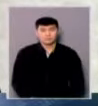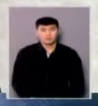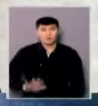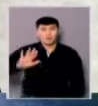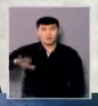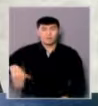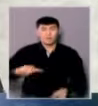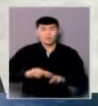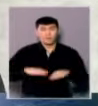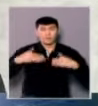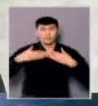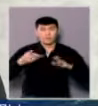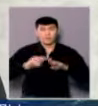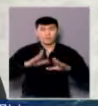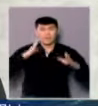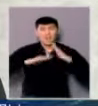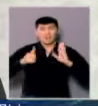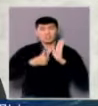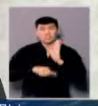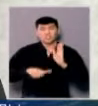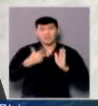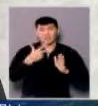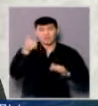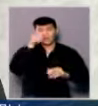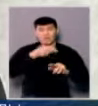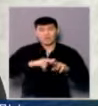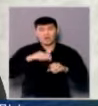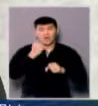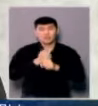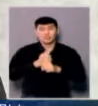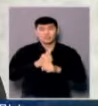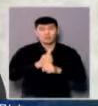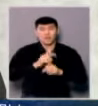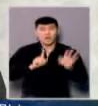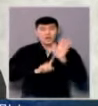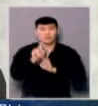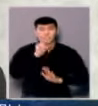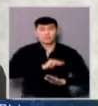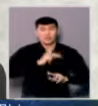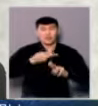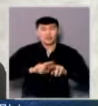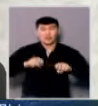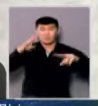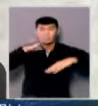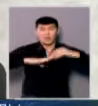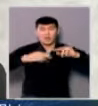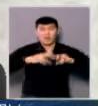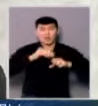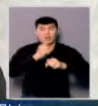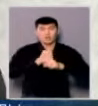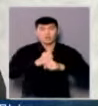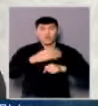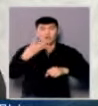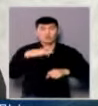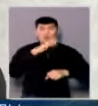После окончания института в 1963 году он приехал в совхоз «Забурун» и стал работать рядовым специалистом-ветеринаром.